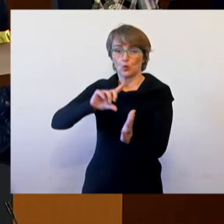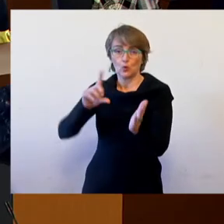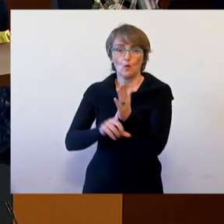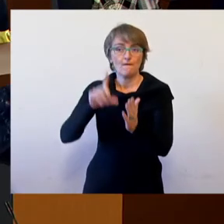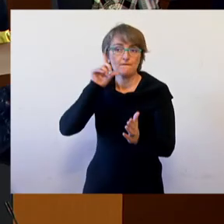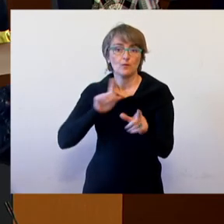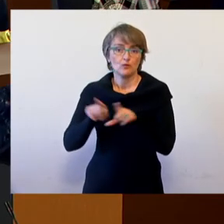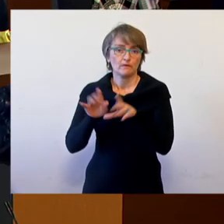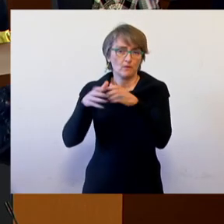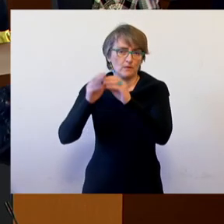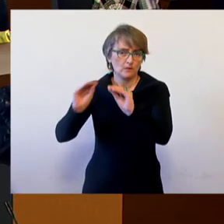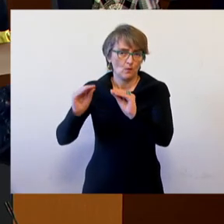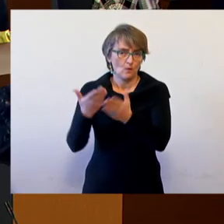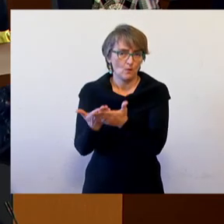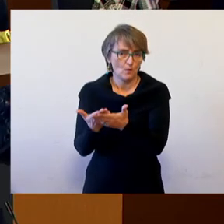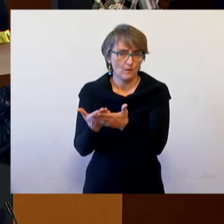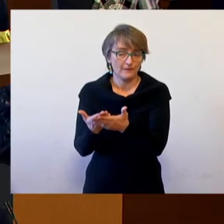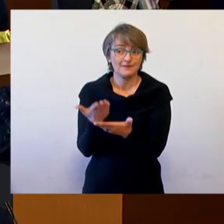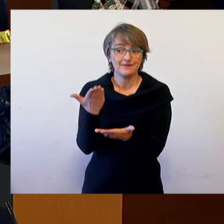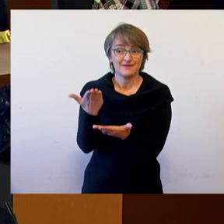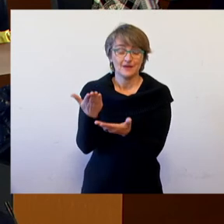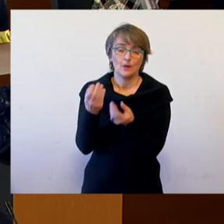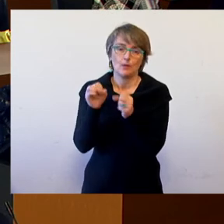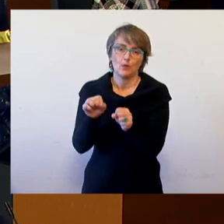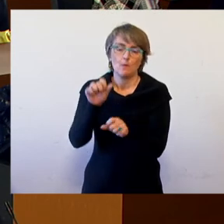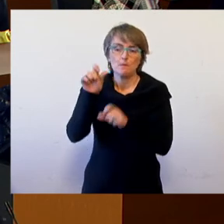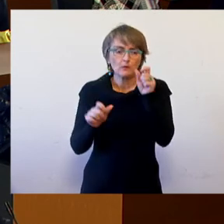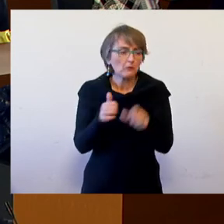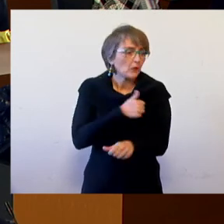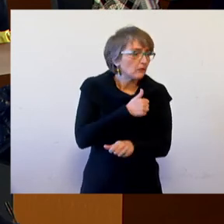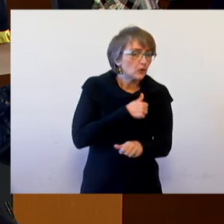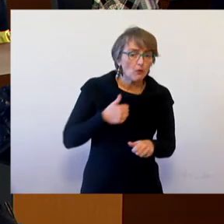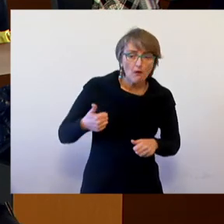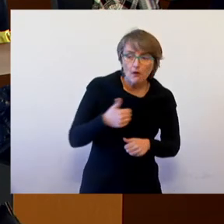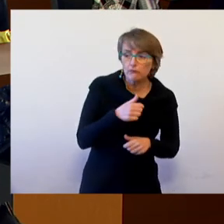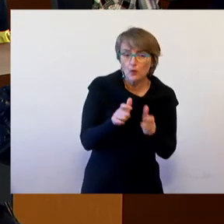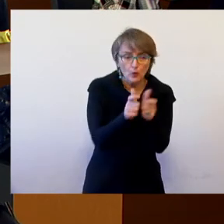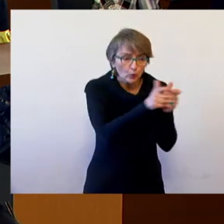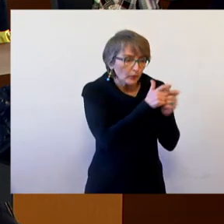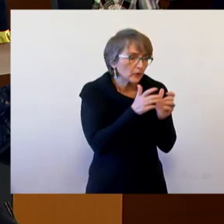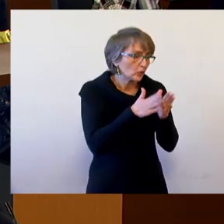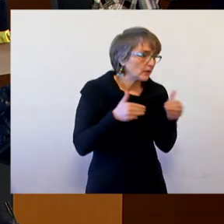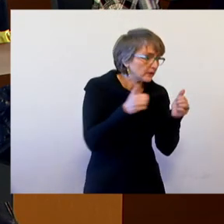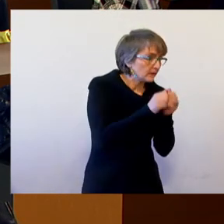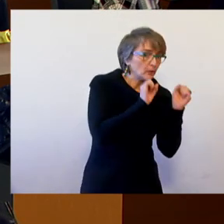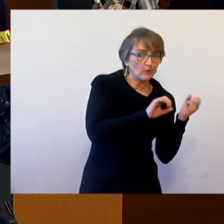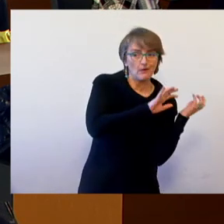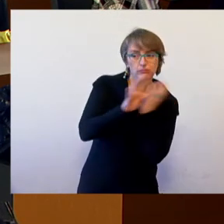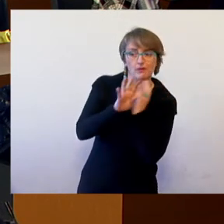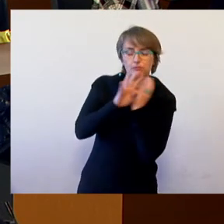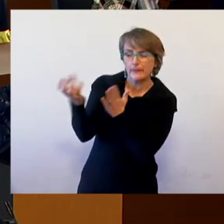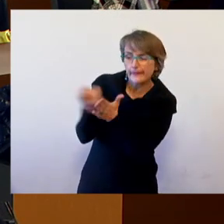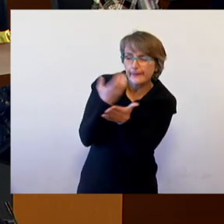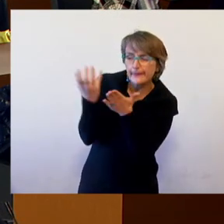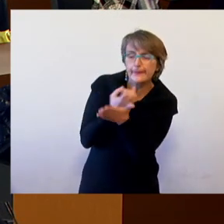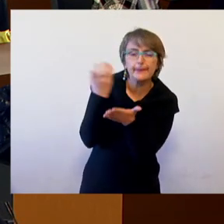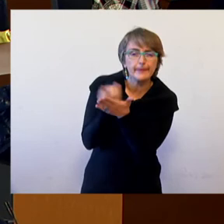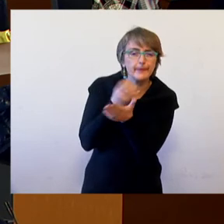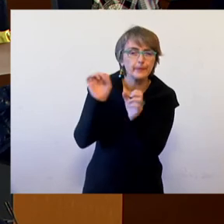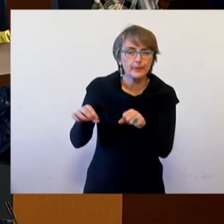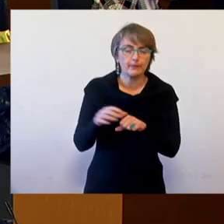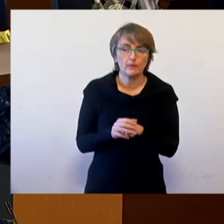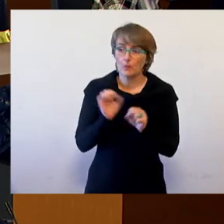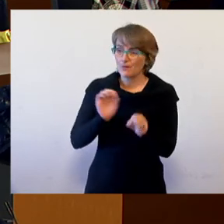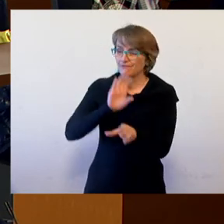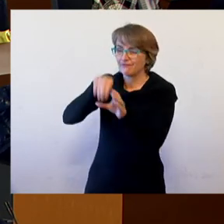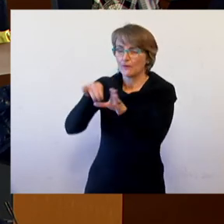l'information serait aussi un lieu ressource pour les particuliers, les entreprises, les collectivités. Il sera possible de s'y